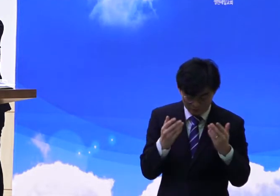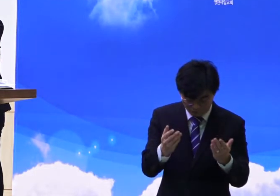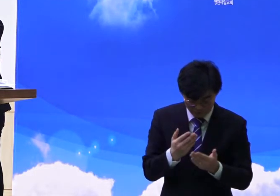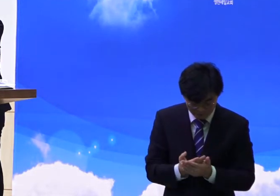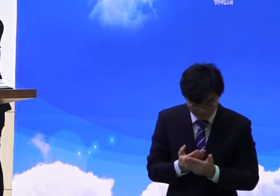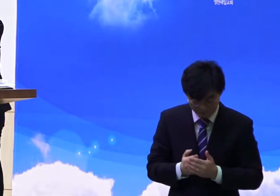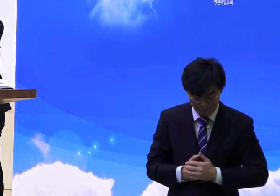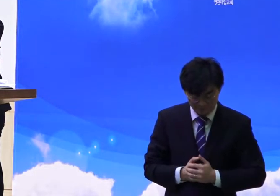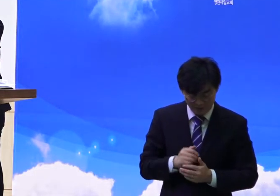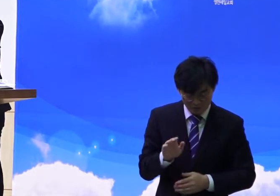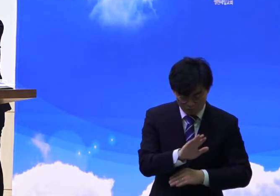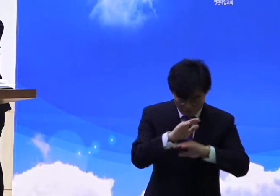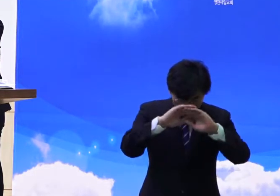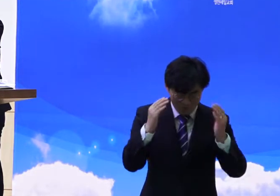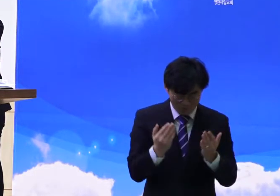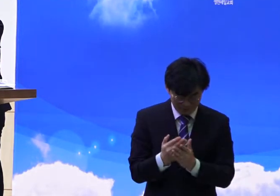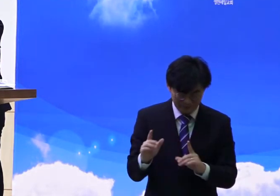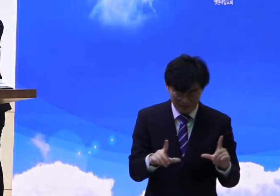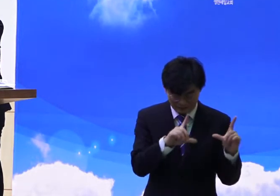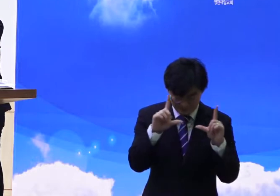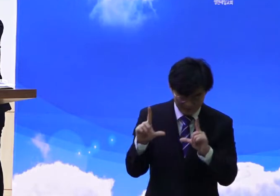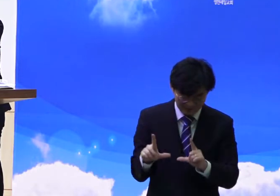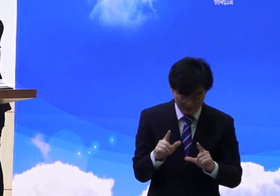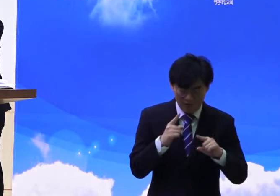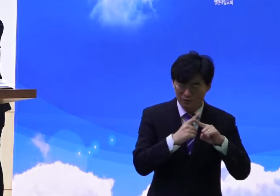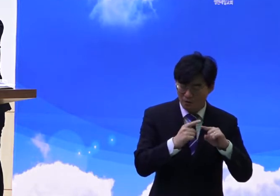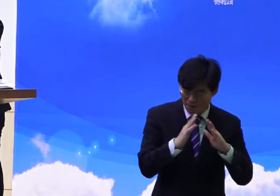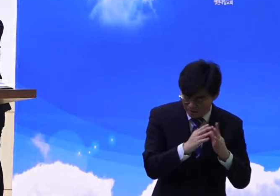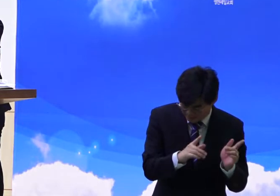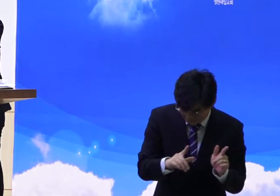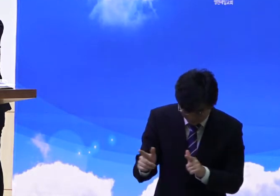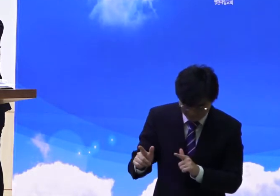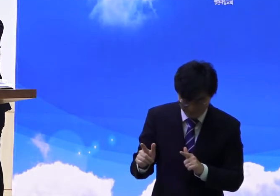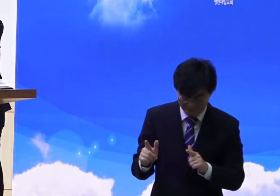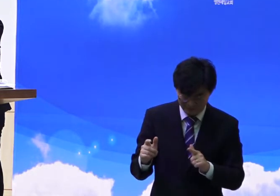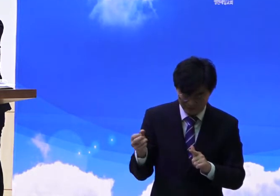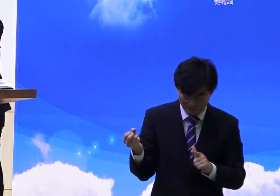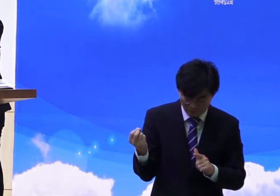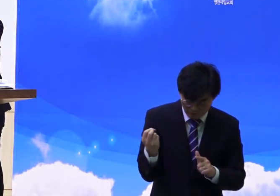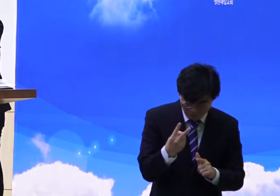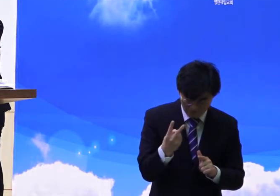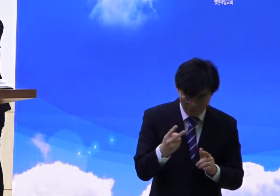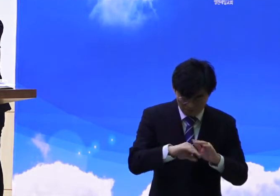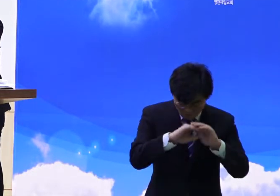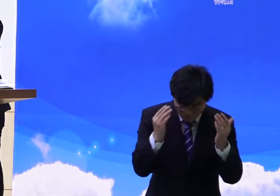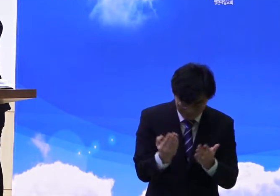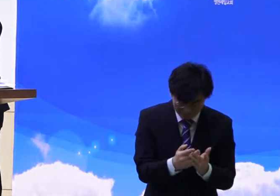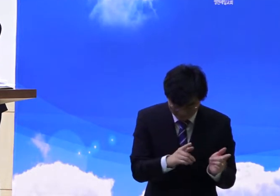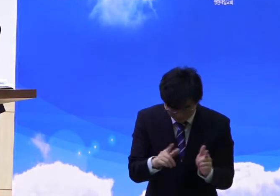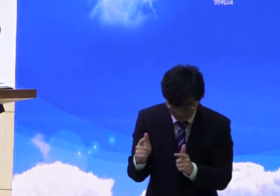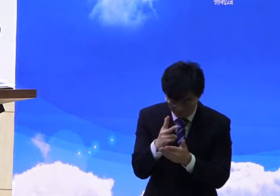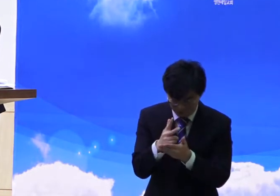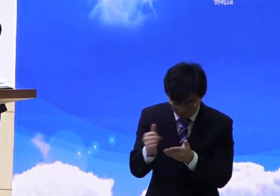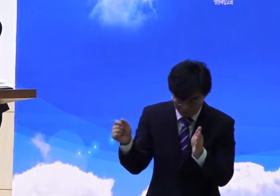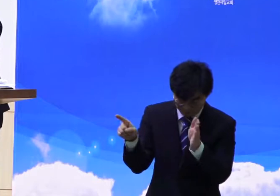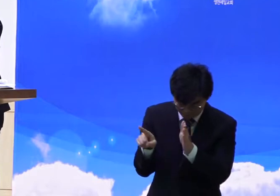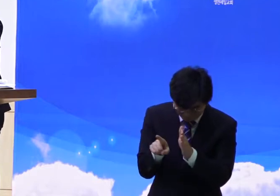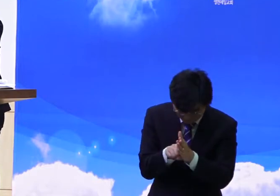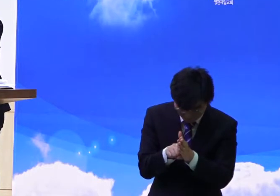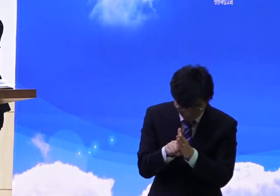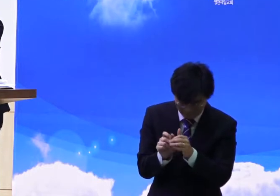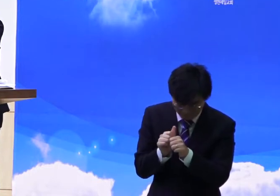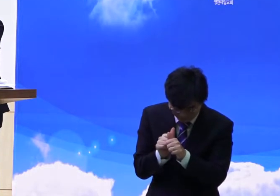주시옵소서. 우리들의 모든 삶을 또 우리 교회의 모든 사역과 이 땅의 모든 것들 주님께 의지하고 거룩하신 예수님의